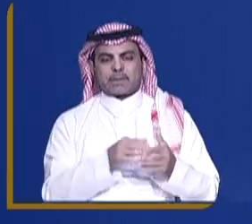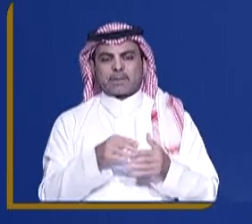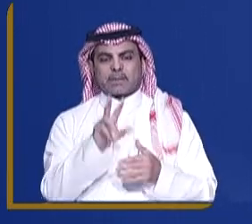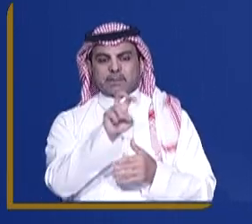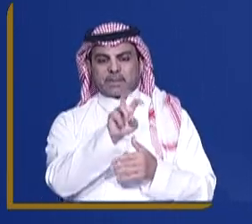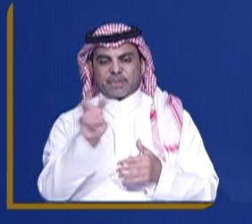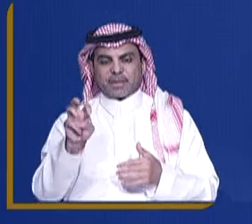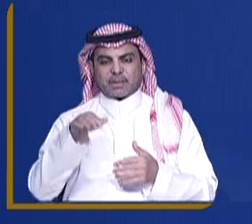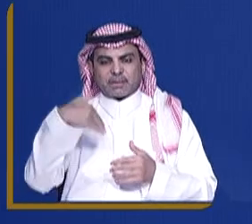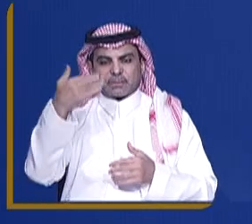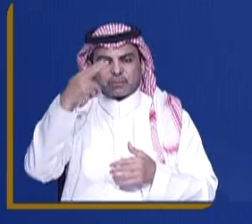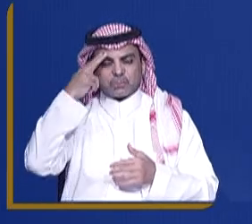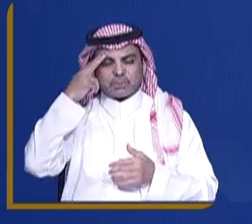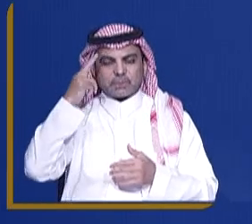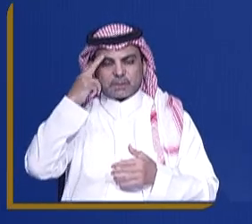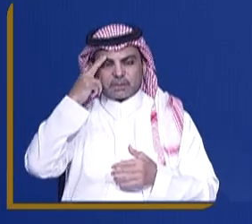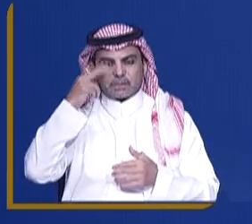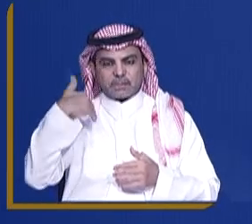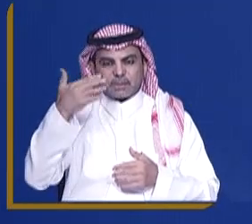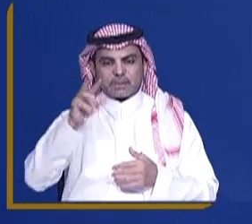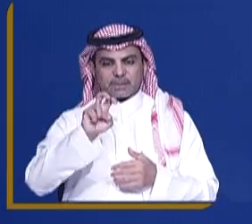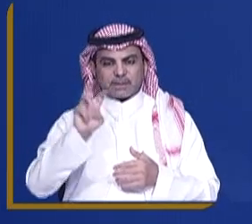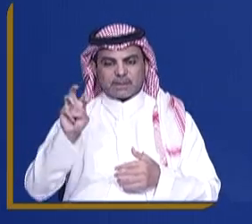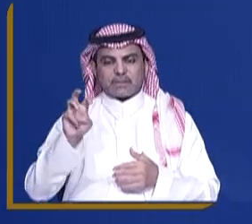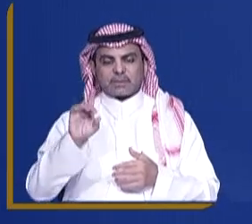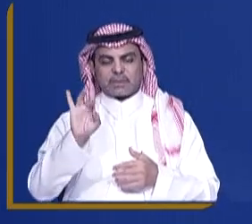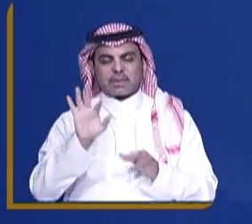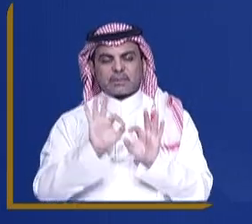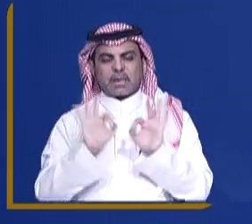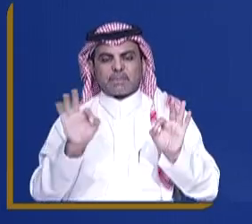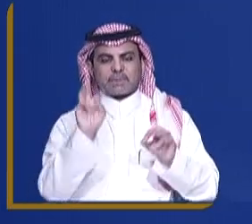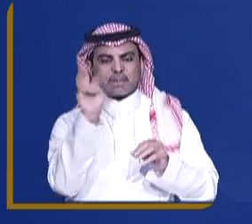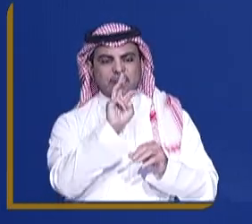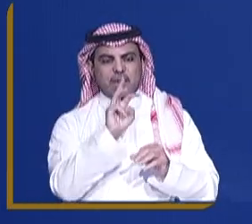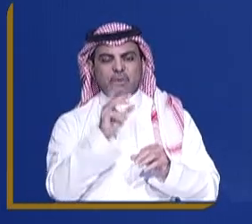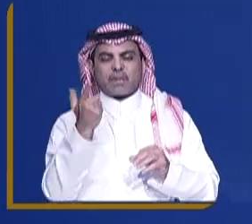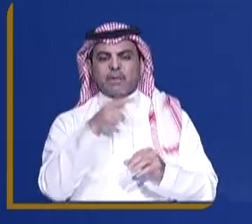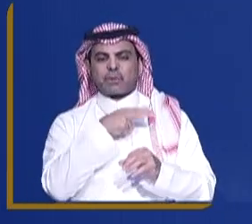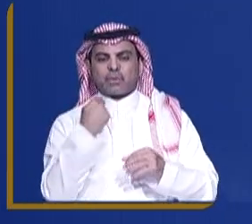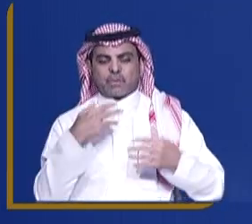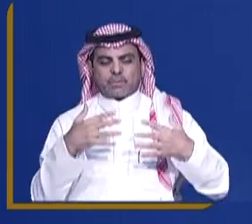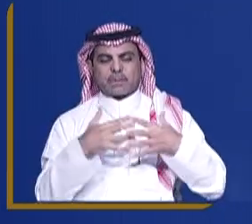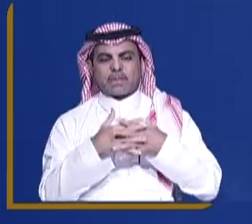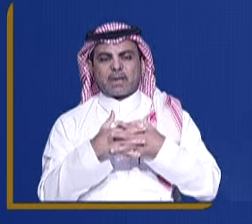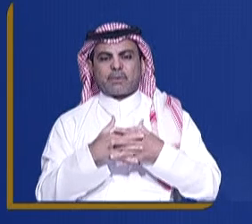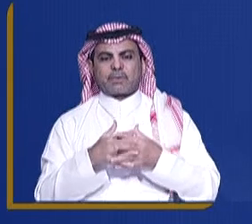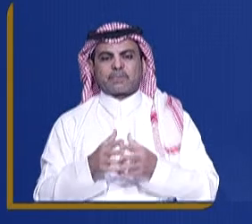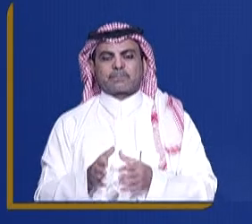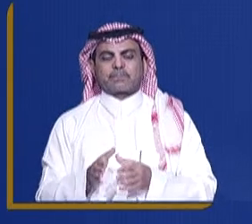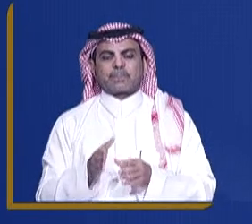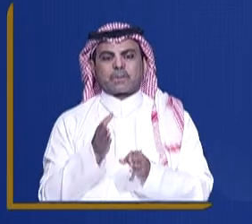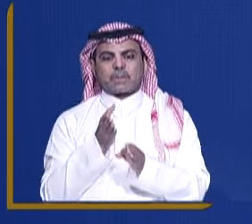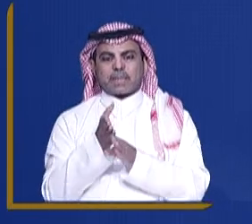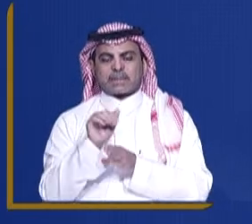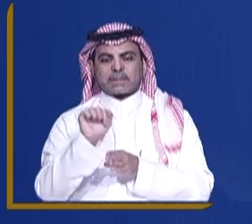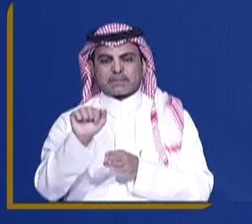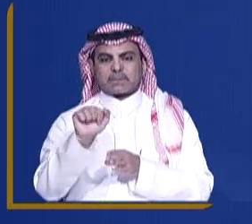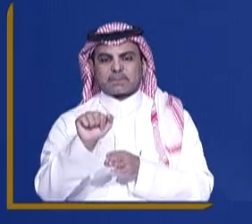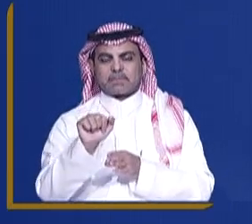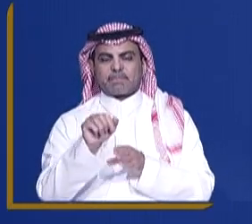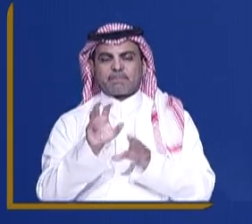2030 حرصت على أن يكون هنالك تكامل ما بين القطاع الخاص والقطاع العام، وتخصيص